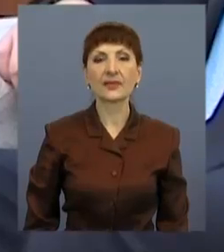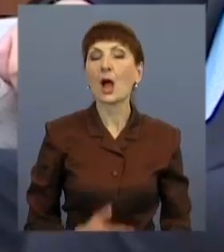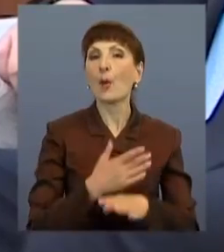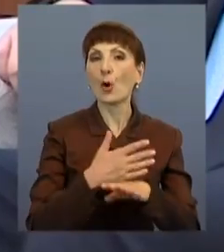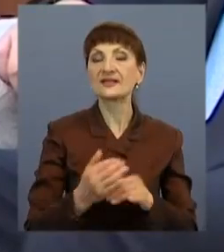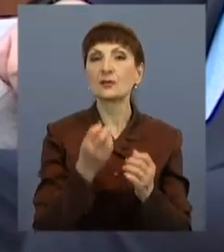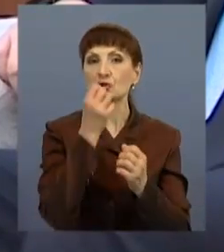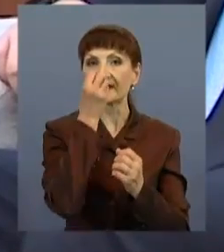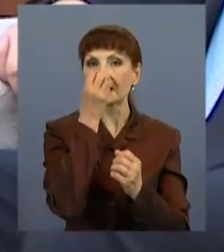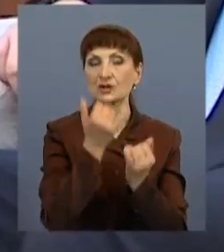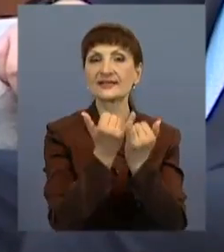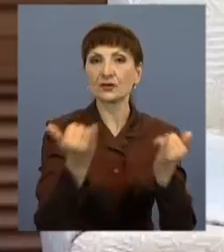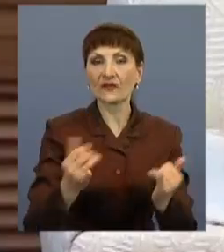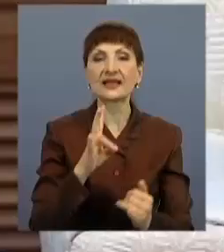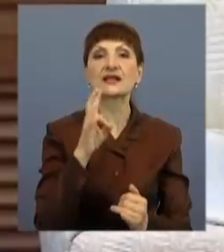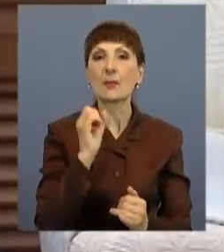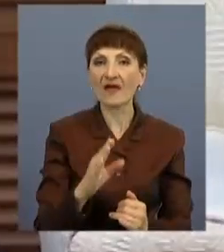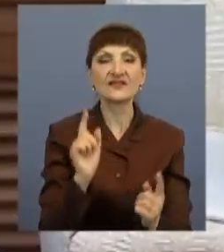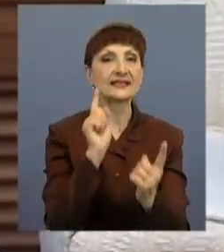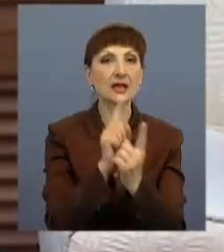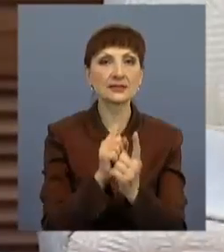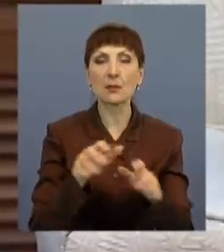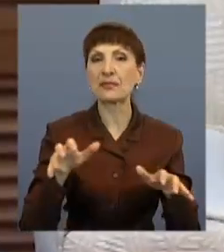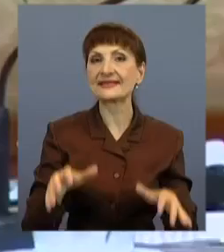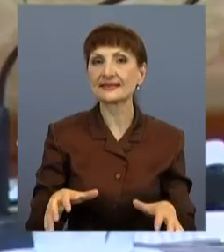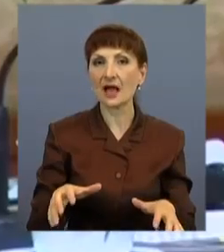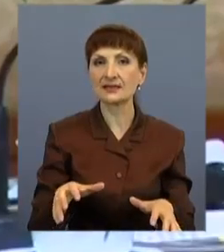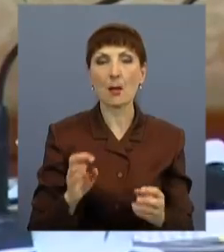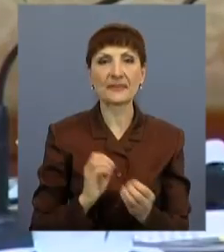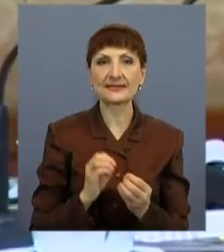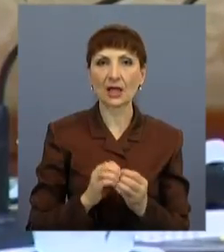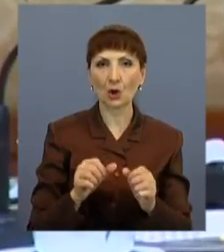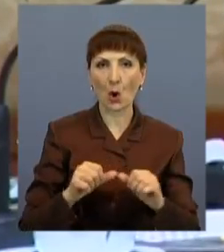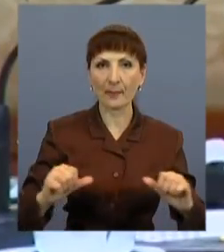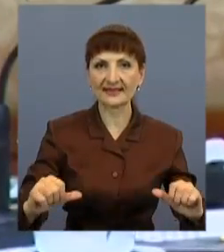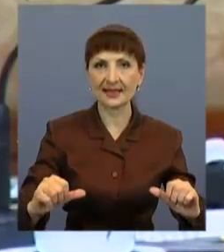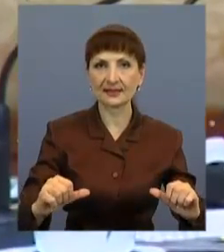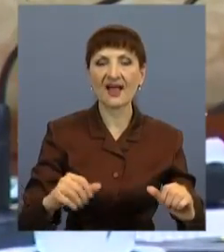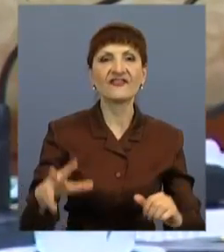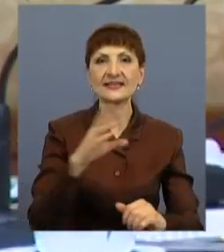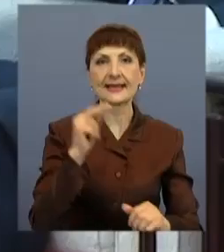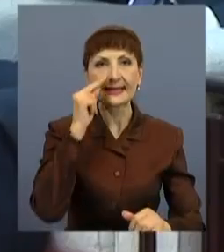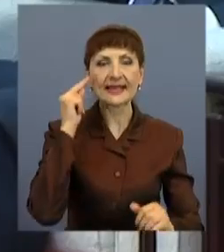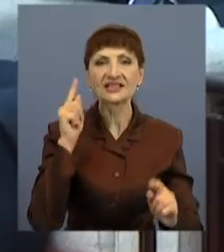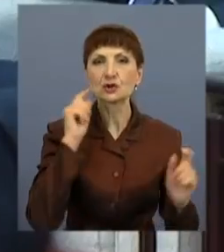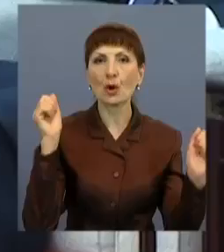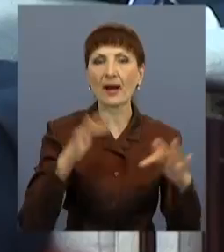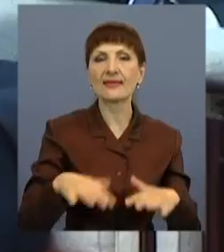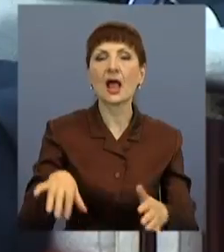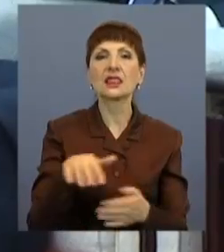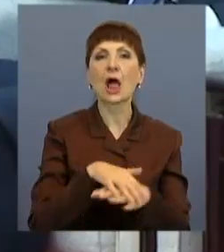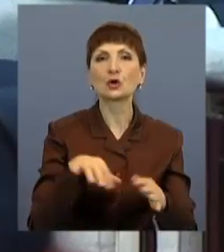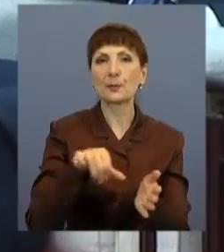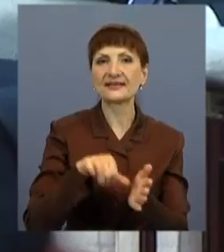После возложения цветов Нурсултан Назарбаев встретился с председателем постоянного комитета Всекитайского собрания народных